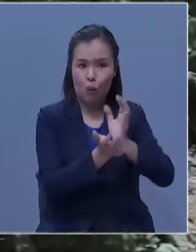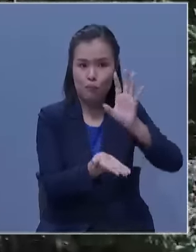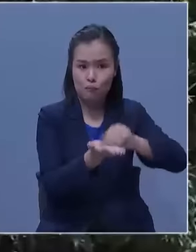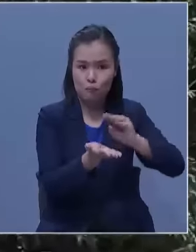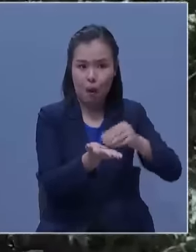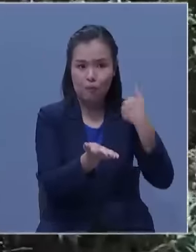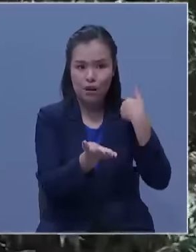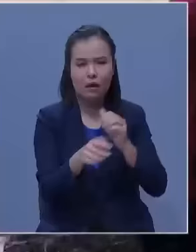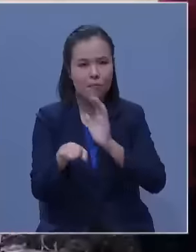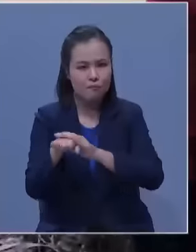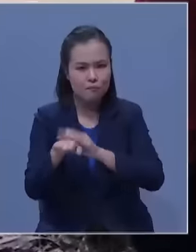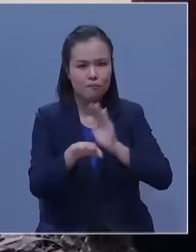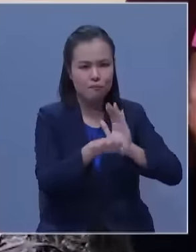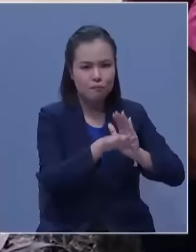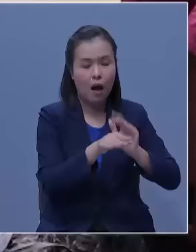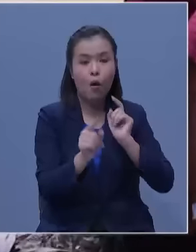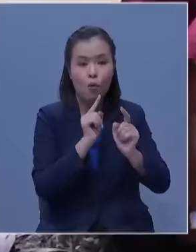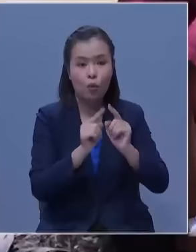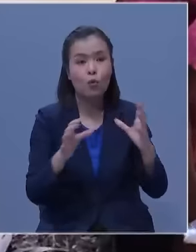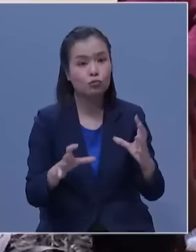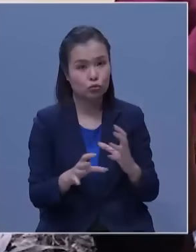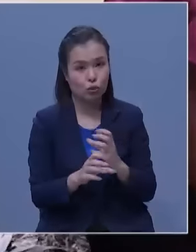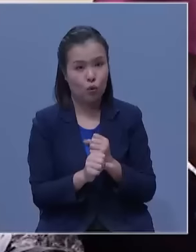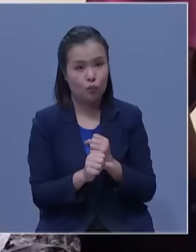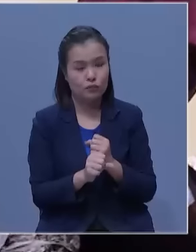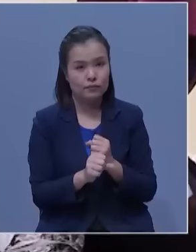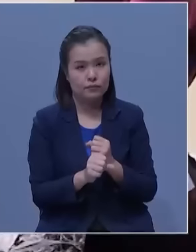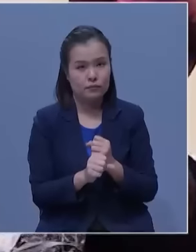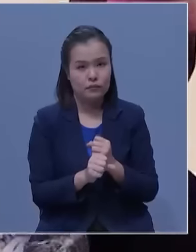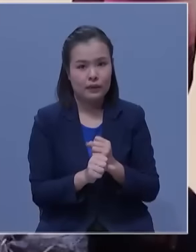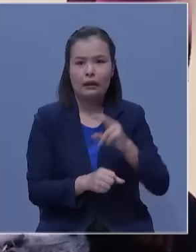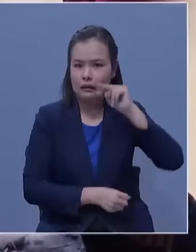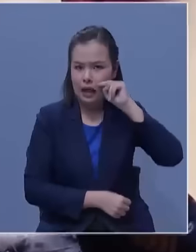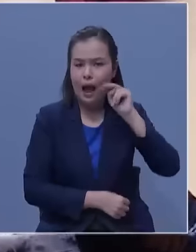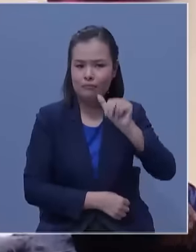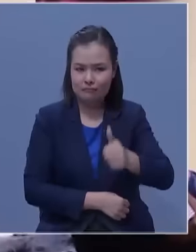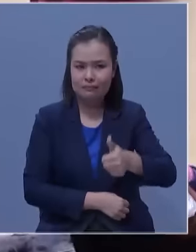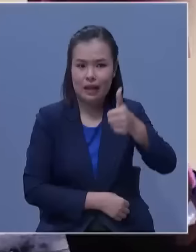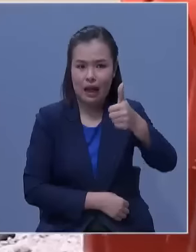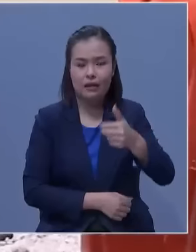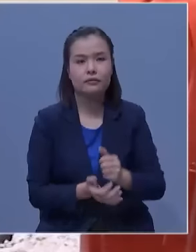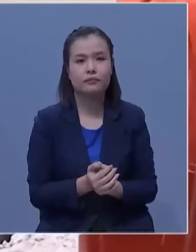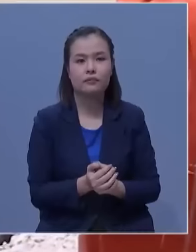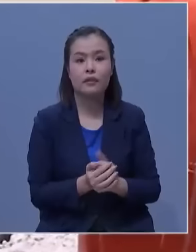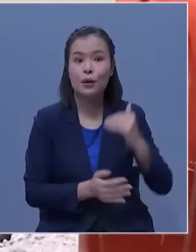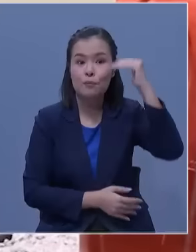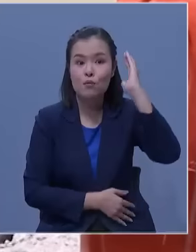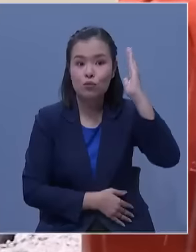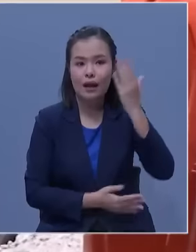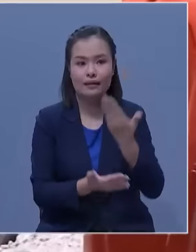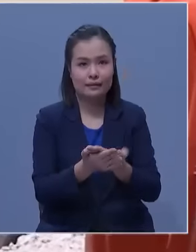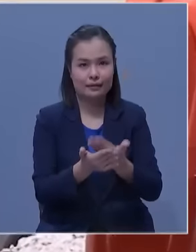ำรวจมีการเรียกไปเจรจากันได้ข้อสรุปว่าคุณสุนทรเนี่ยสามารถใช้น้ำต่อไปได้จนกว่าพี่ชายจะจ่